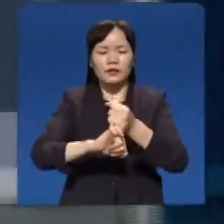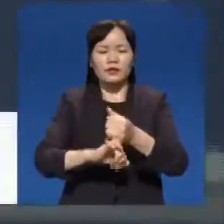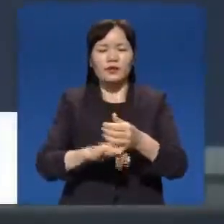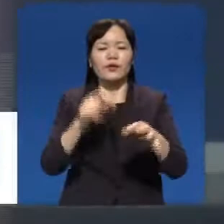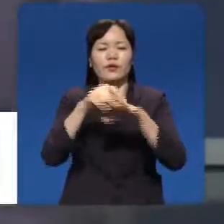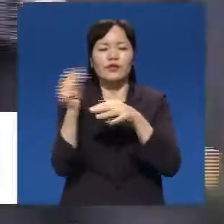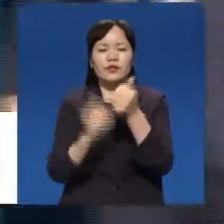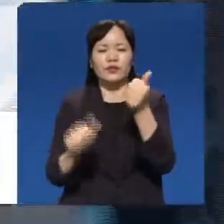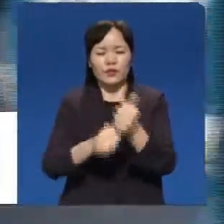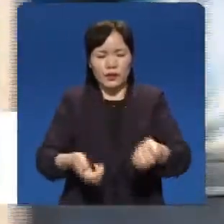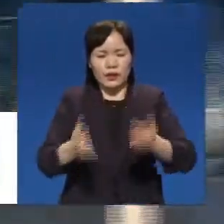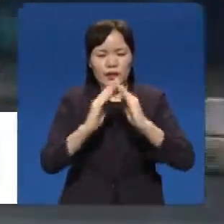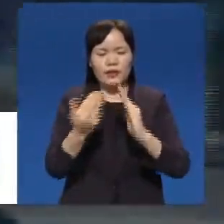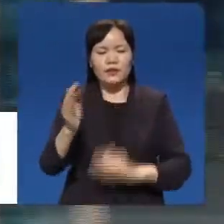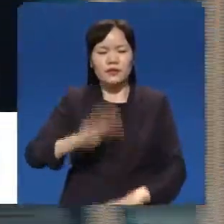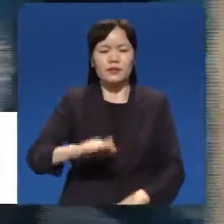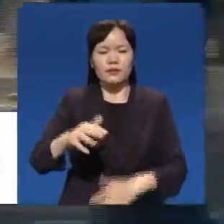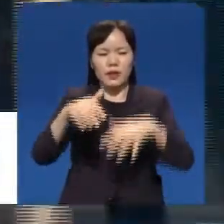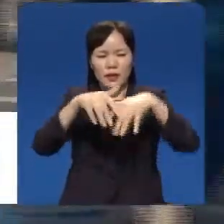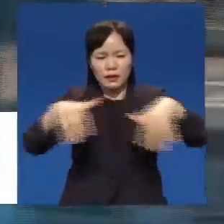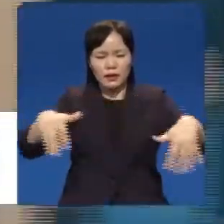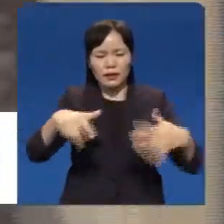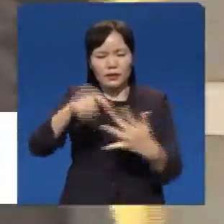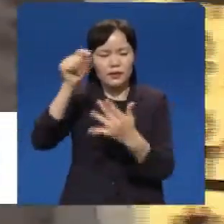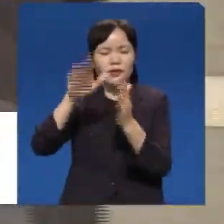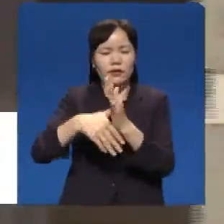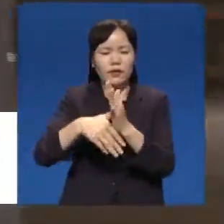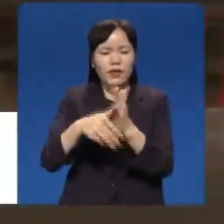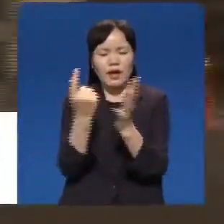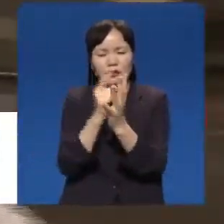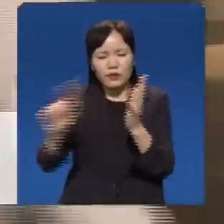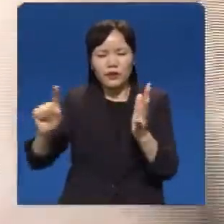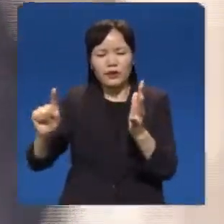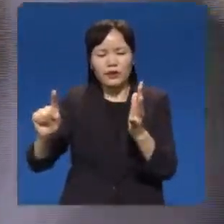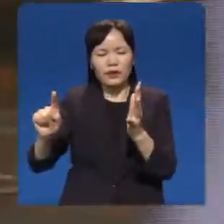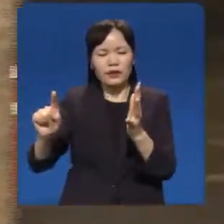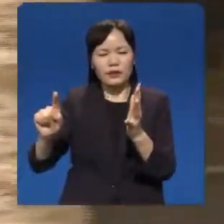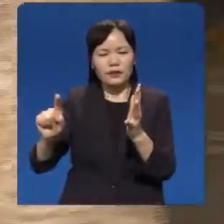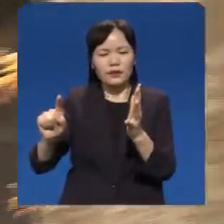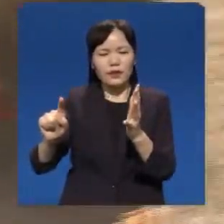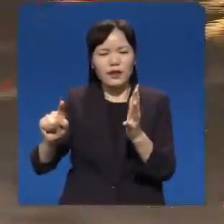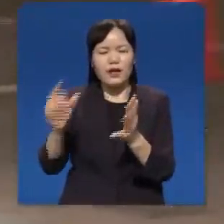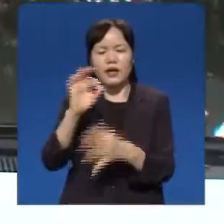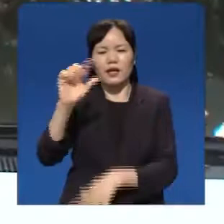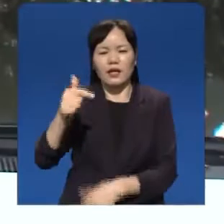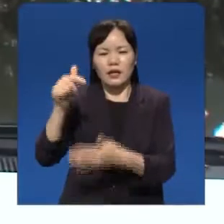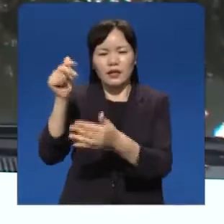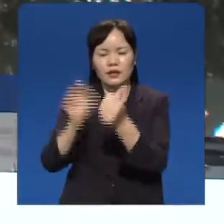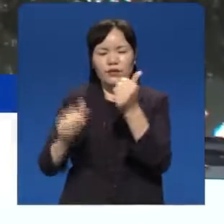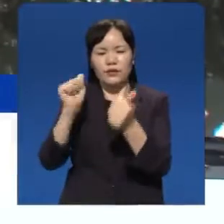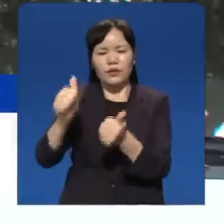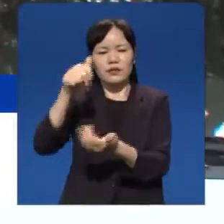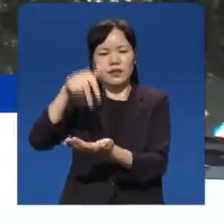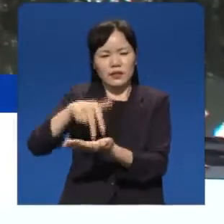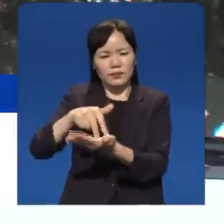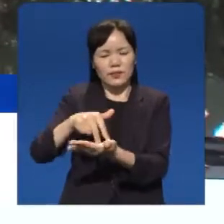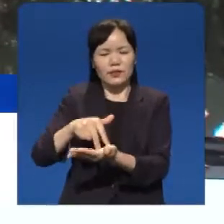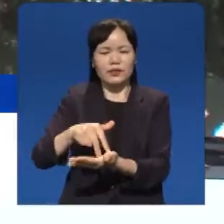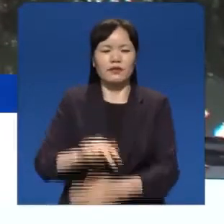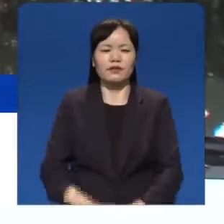꾸렸지만 내각 구성 단계에서 철저히 소외됐다는 게안 위원장 측 입장입니다. 인선